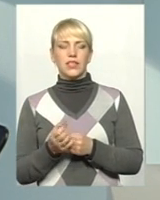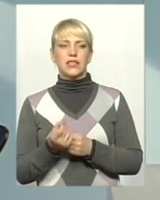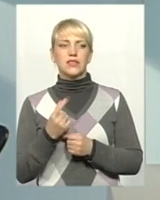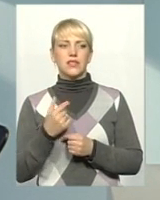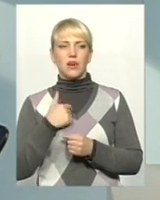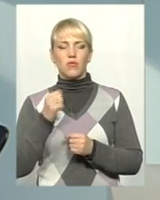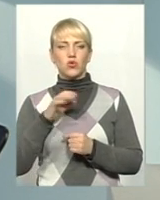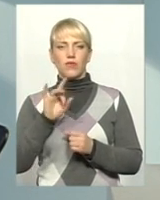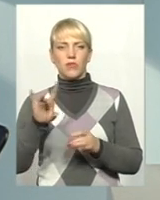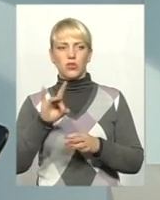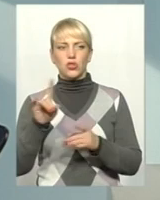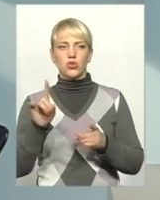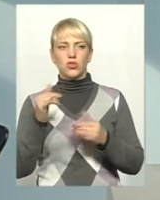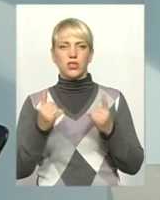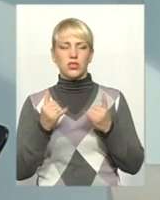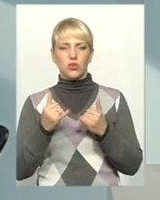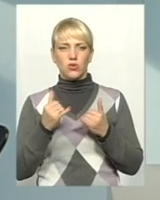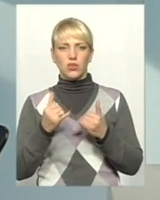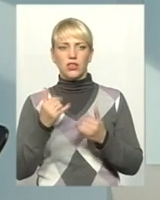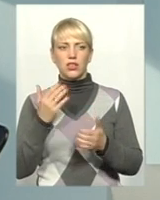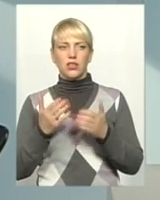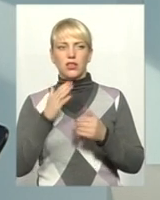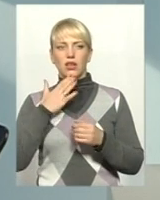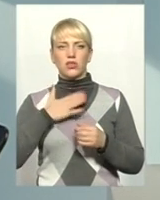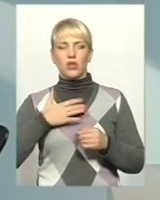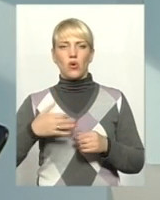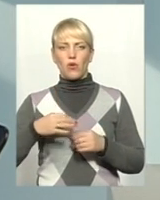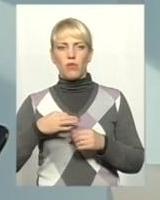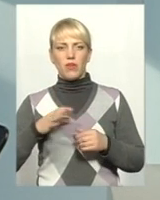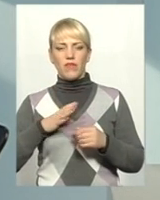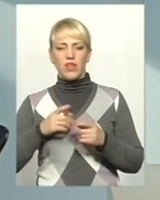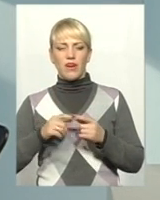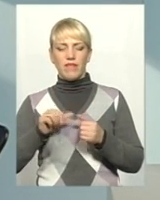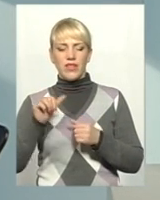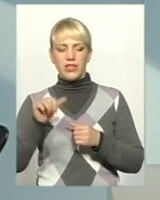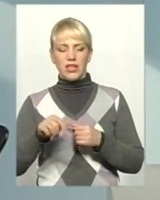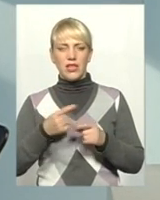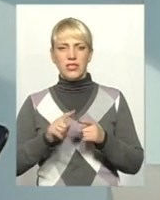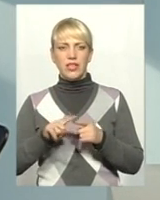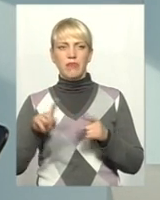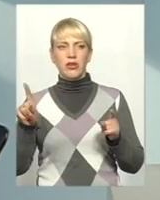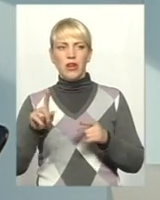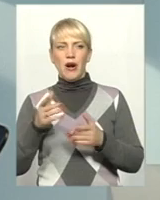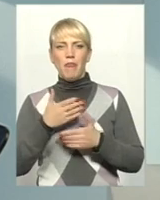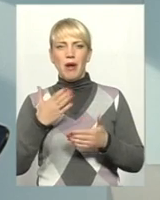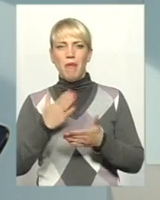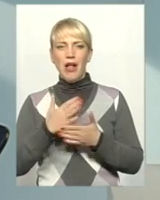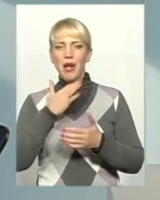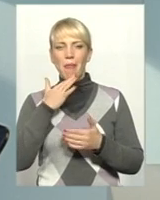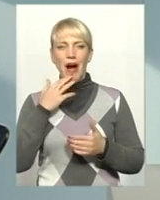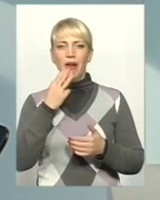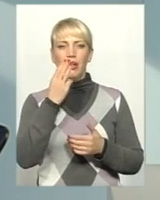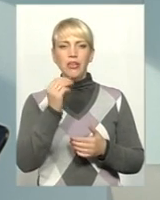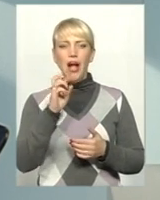вас проінформувати, якщо ми сьогодні, наша область, вона відрізнялася тим, що ми мали багато щебеневих кар'єрів,